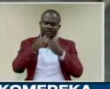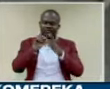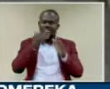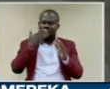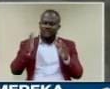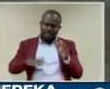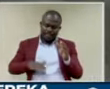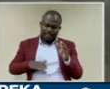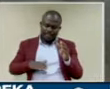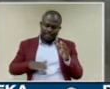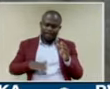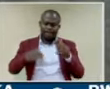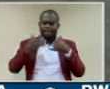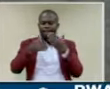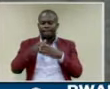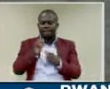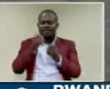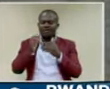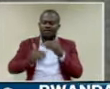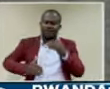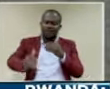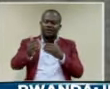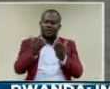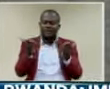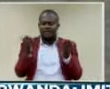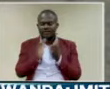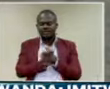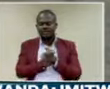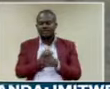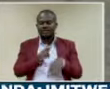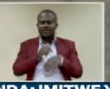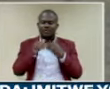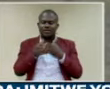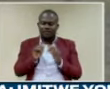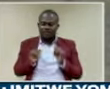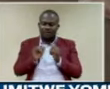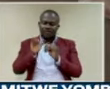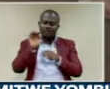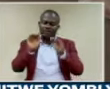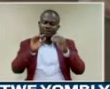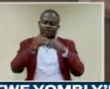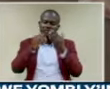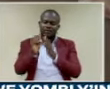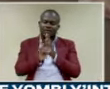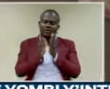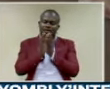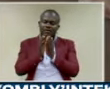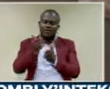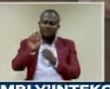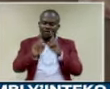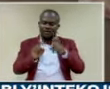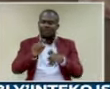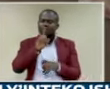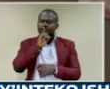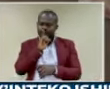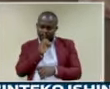bibi. None hazakurikiraho iki nyuma y'aha? Inshuro zose twagerageje kubaza ubuyobozi bw'akarere ka Rusizi iki kibazo